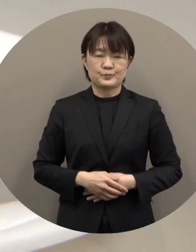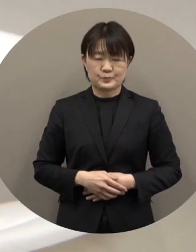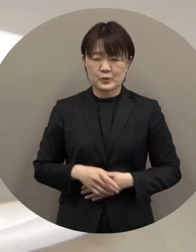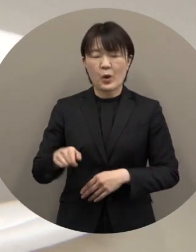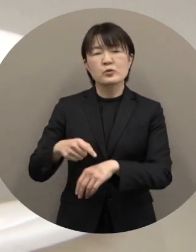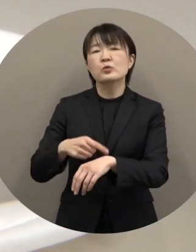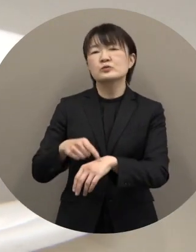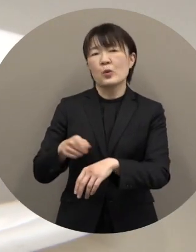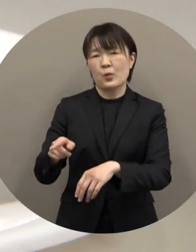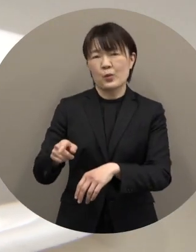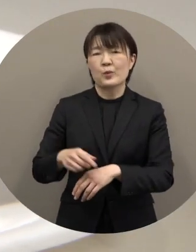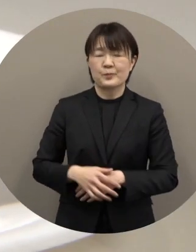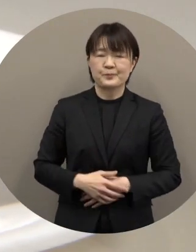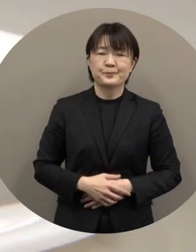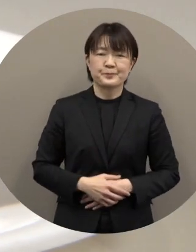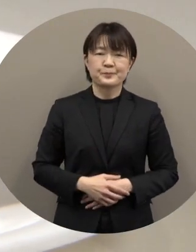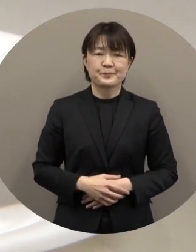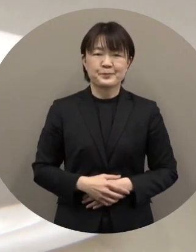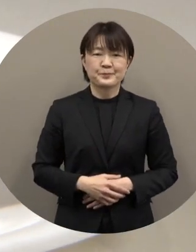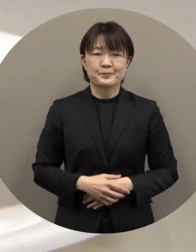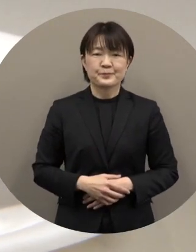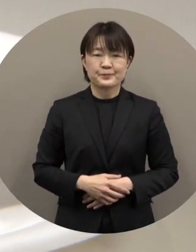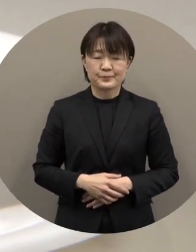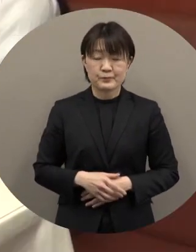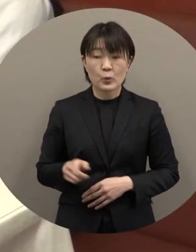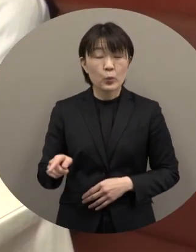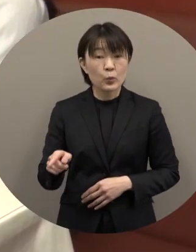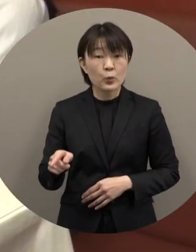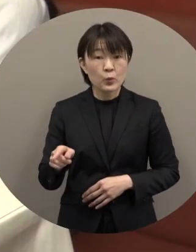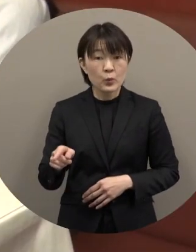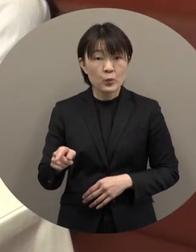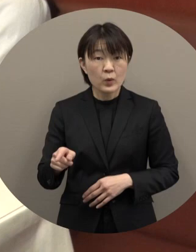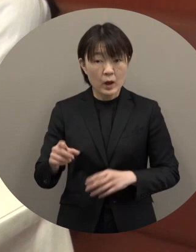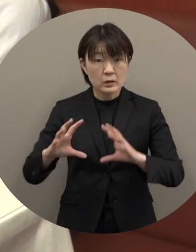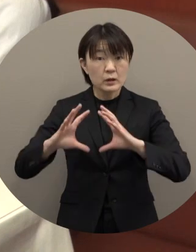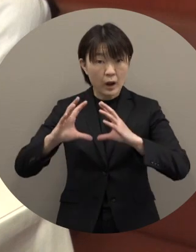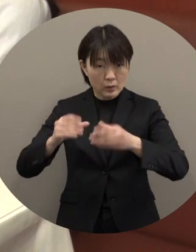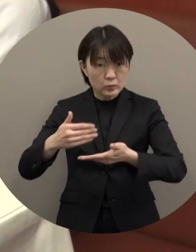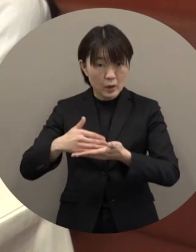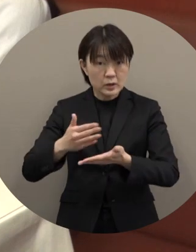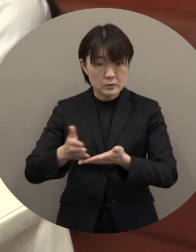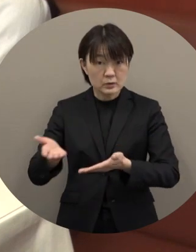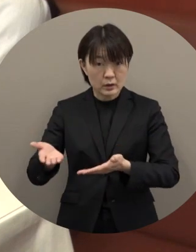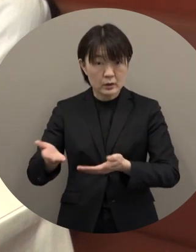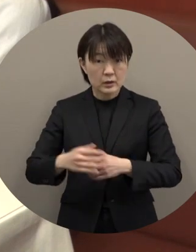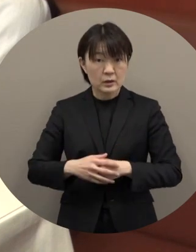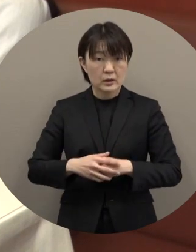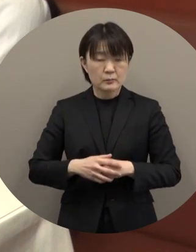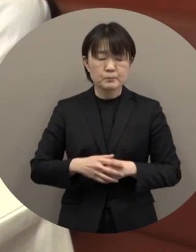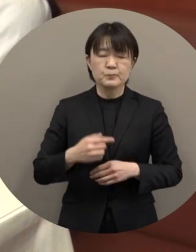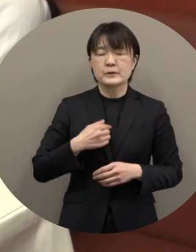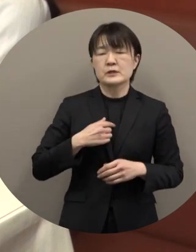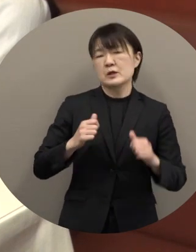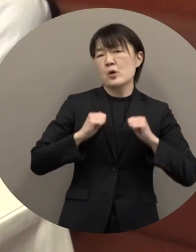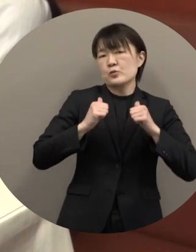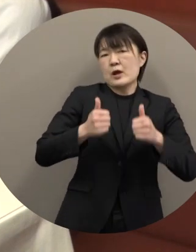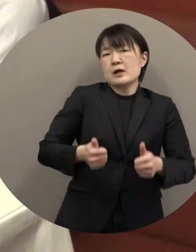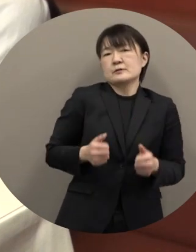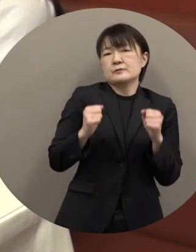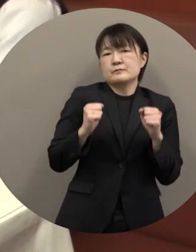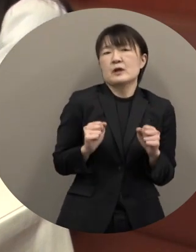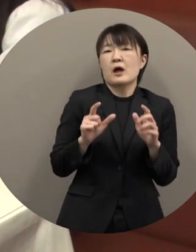方ですね。 フレジエはどこの国のケーキなんですか？ 私があのフランスに行った時